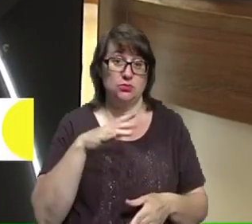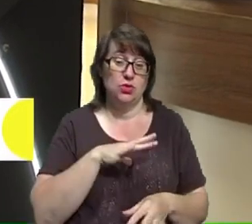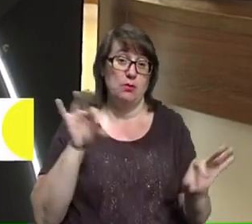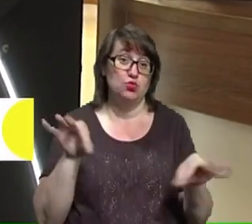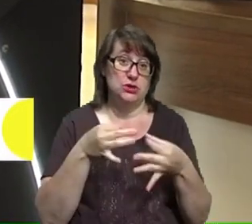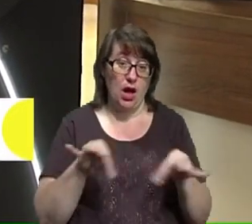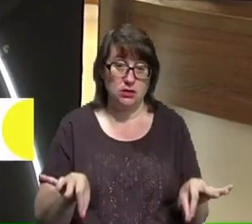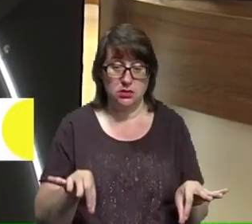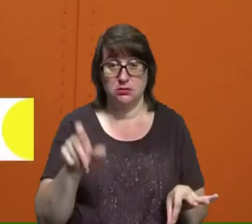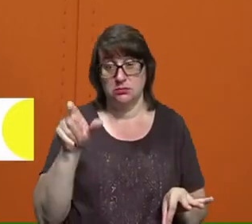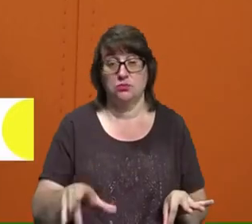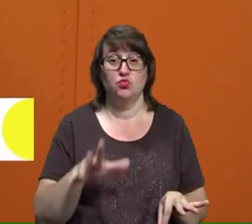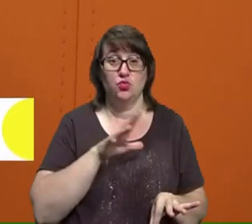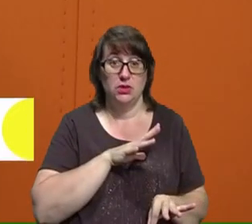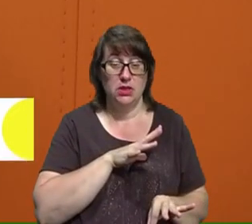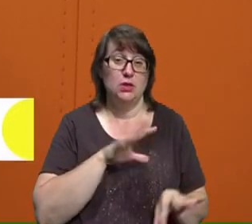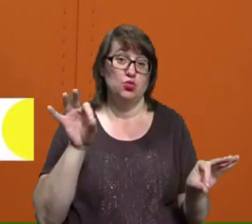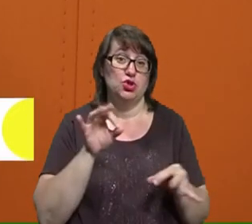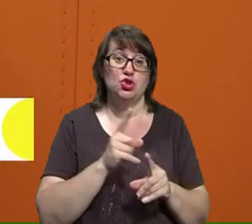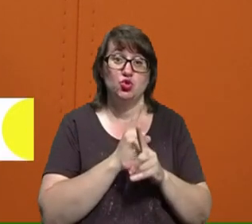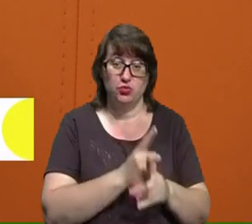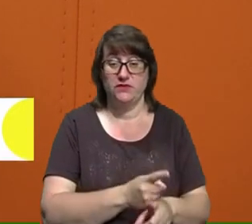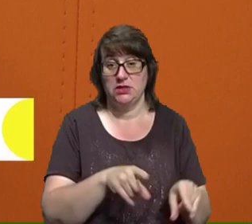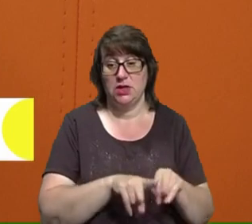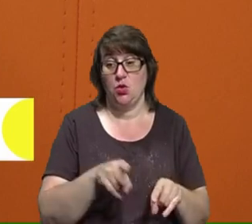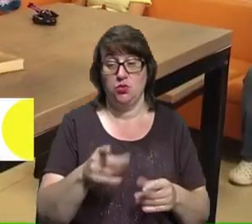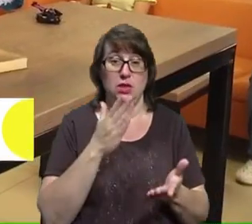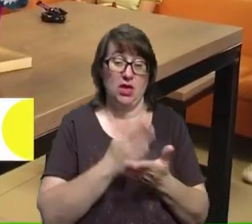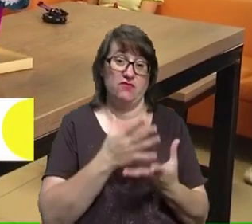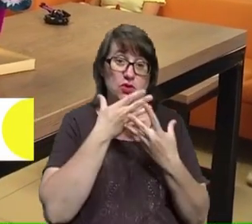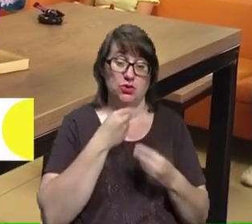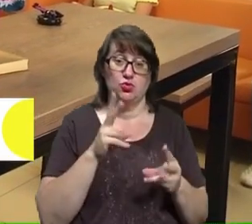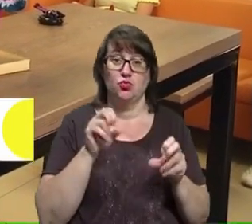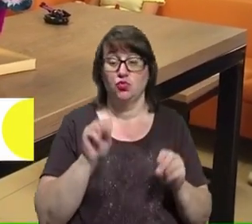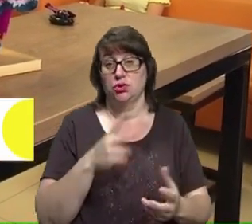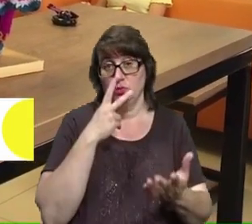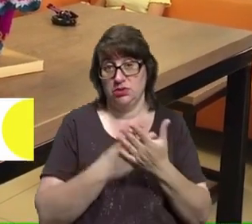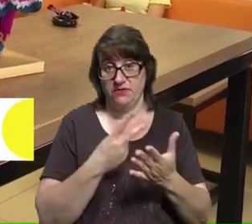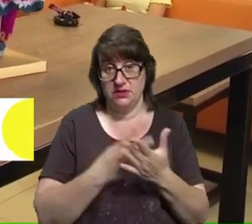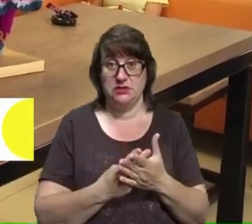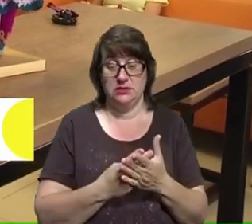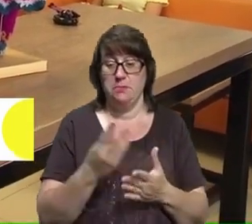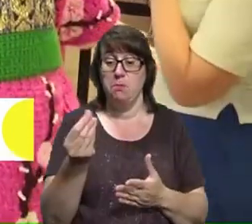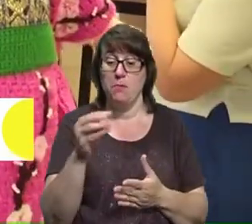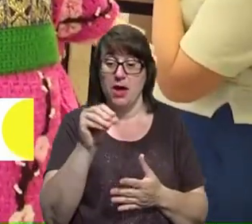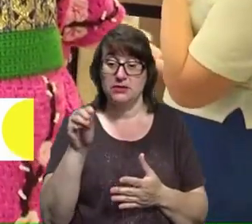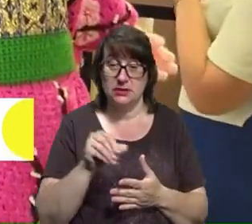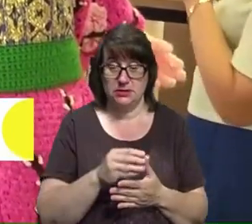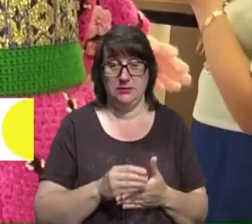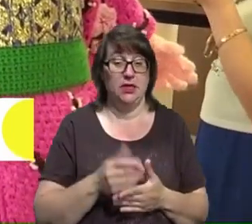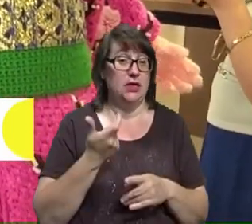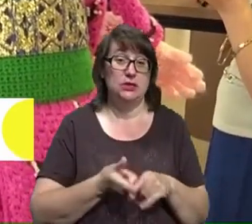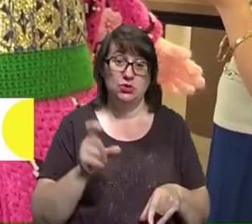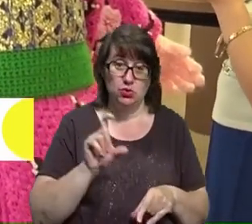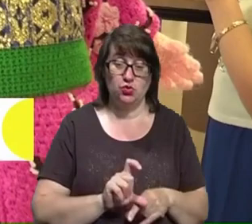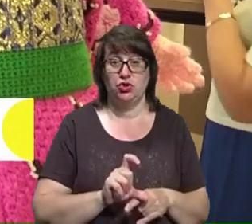були музичні супроводи. На таку наявну красу, яку можна подивитися, пощупати, потрогати. Дуже, дуже